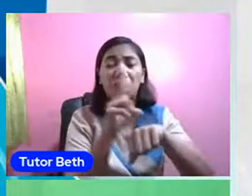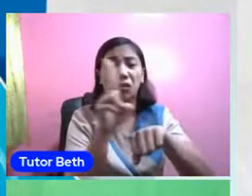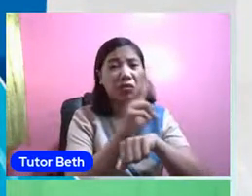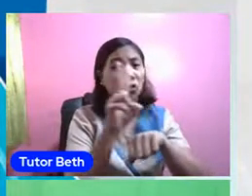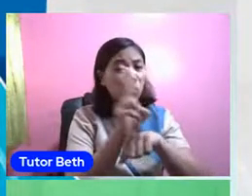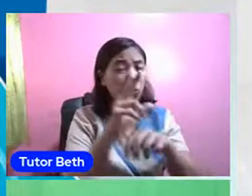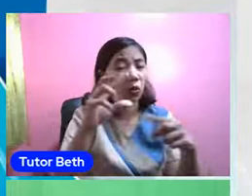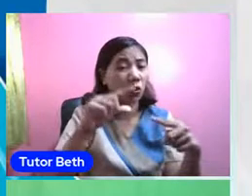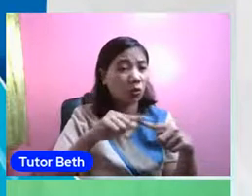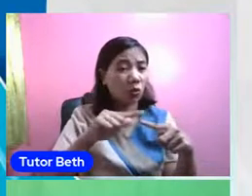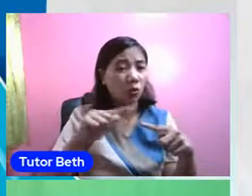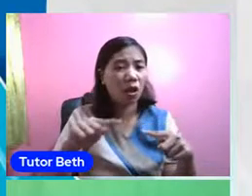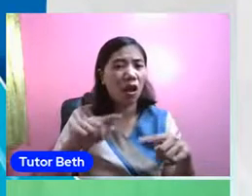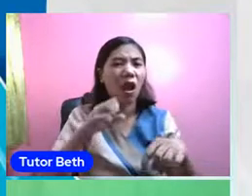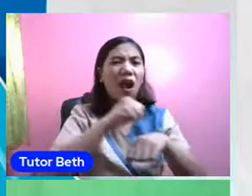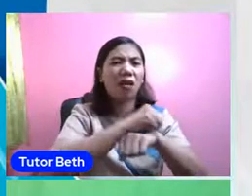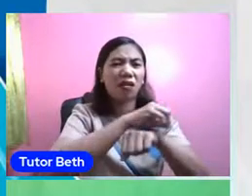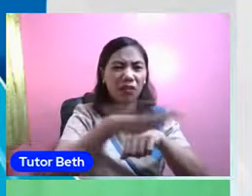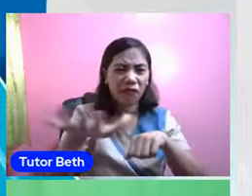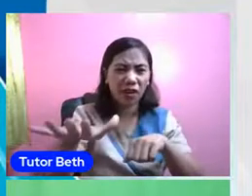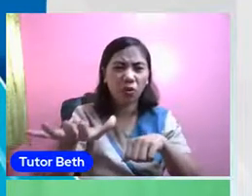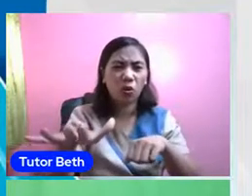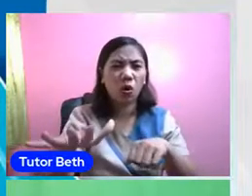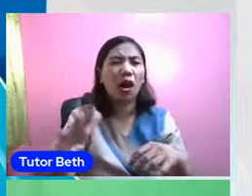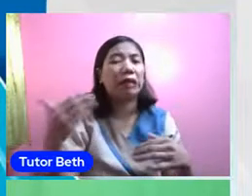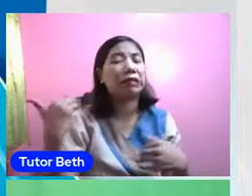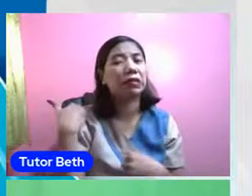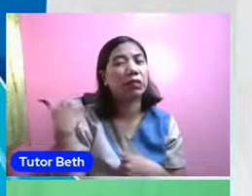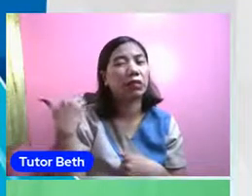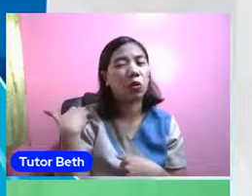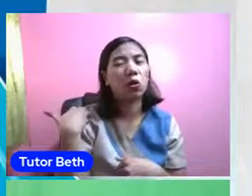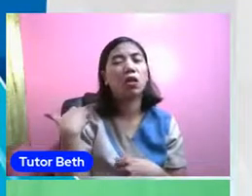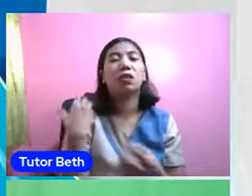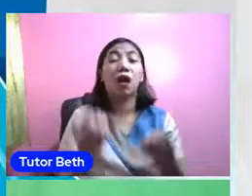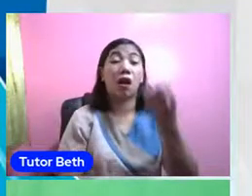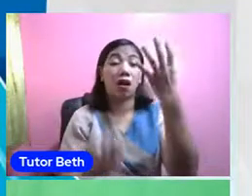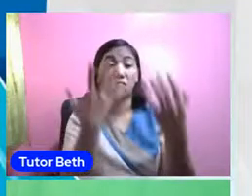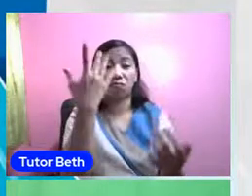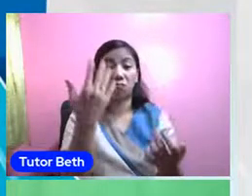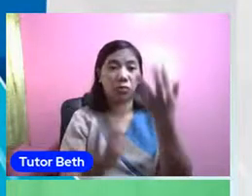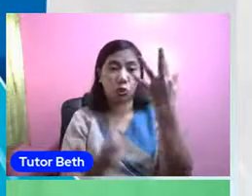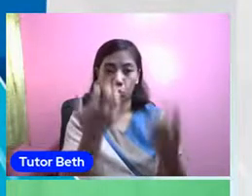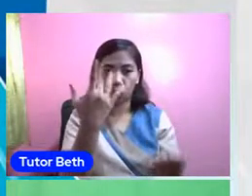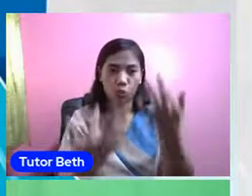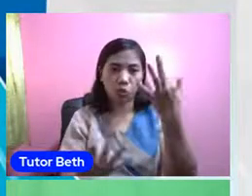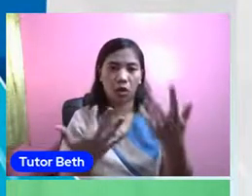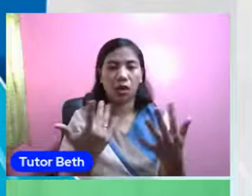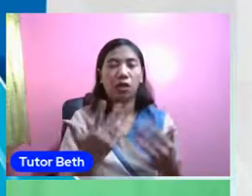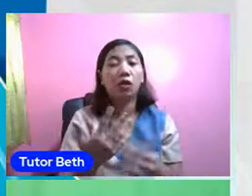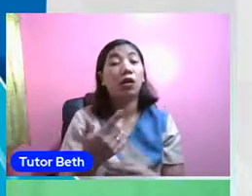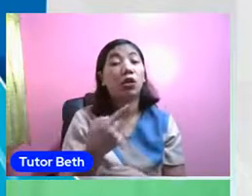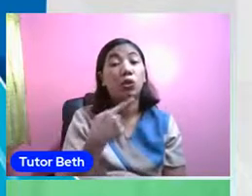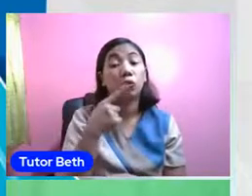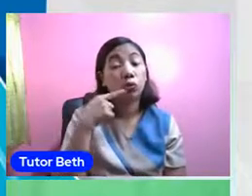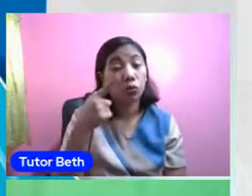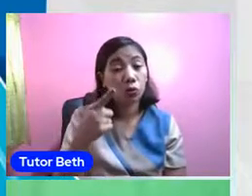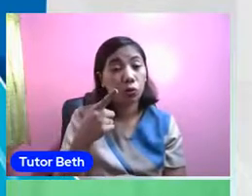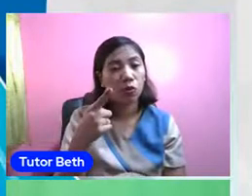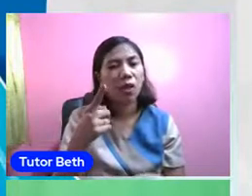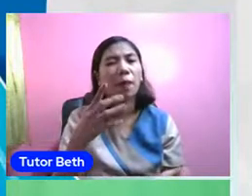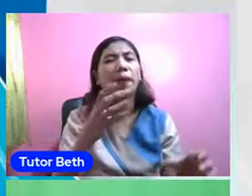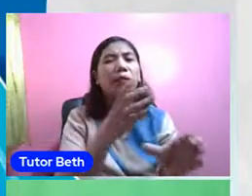efekto, nagkakaroon tayo ng sunog. So, dapat magiging maingat tayo sa paggamit ng mga